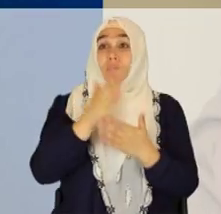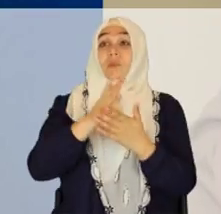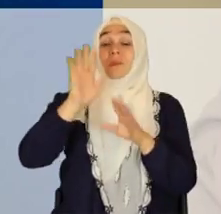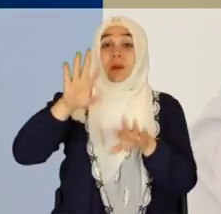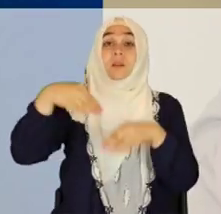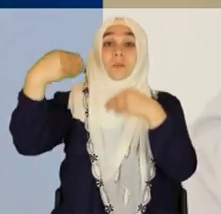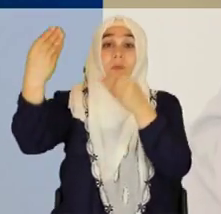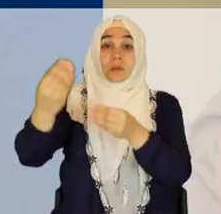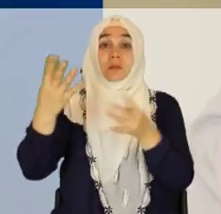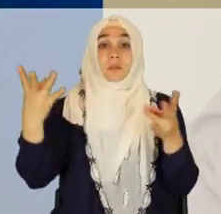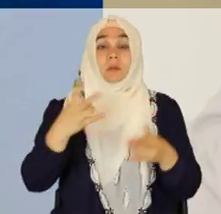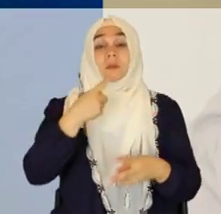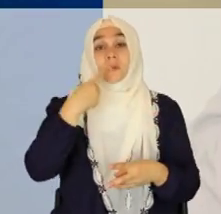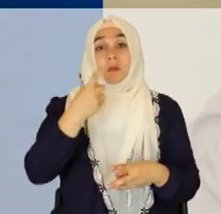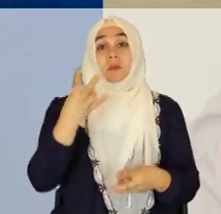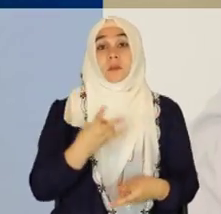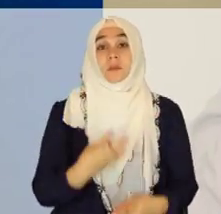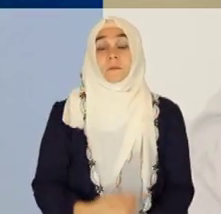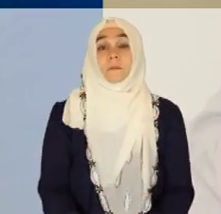desin.